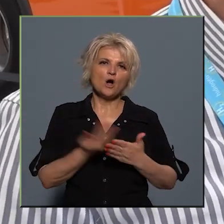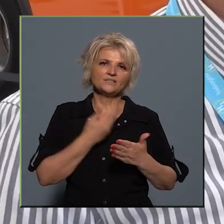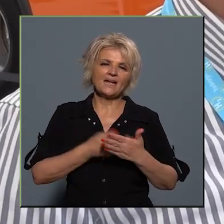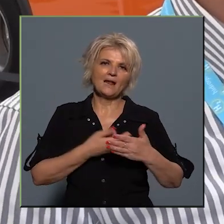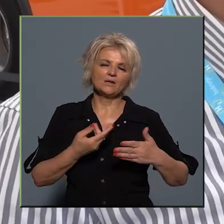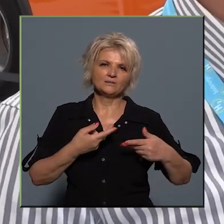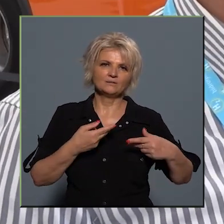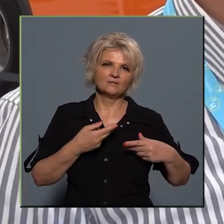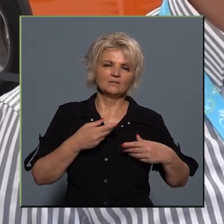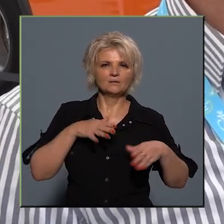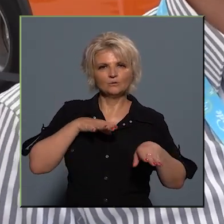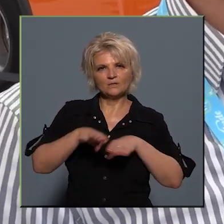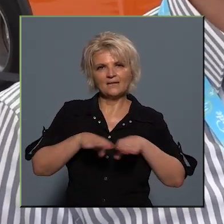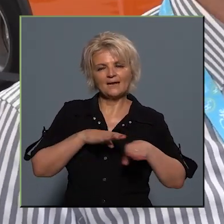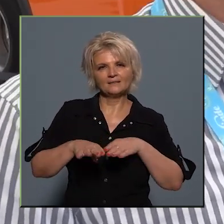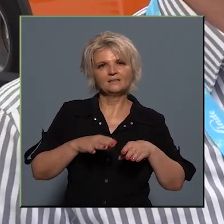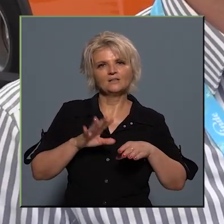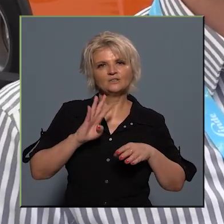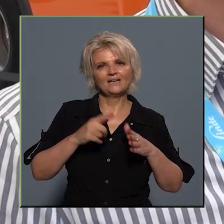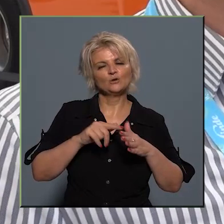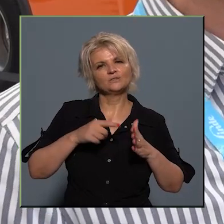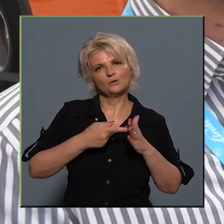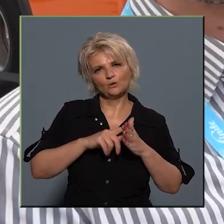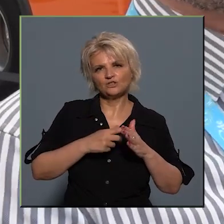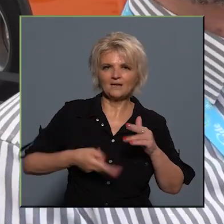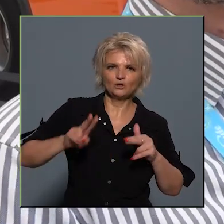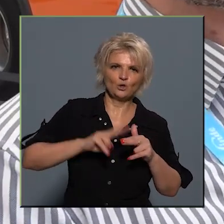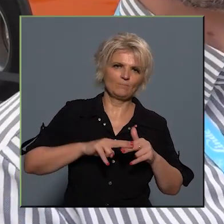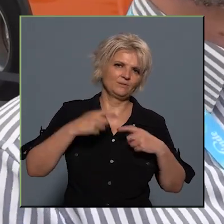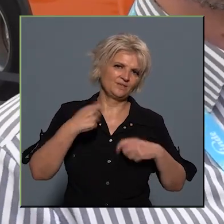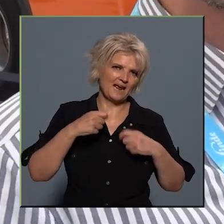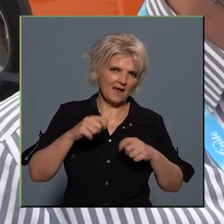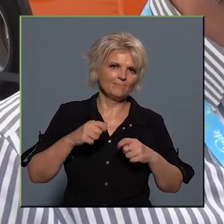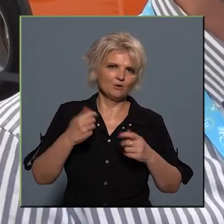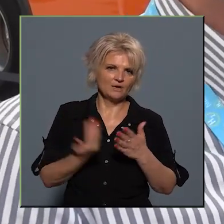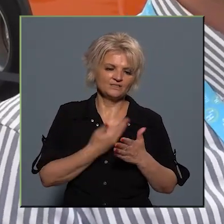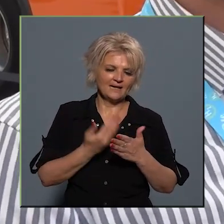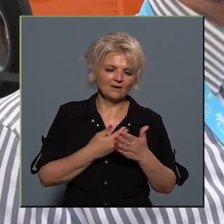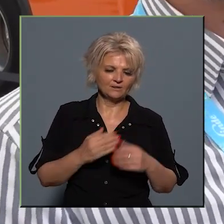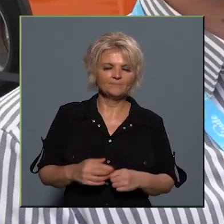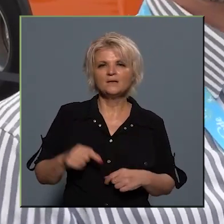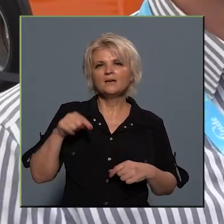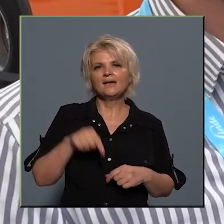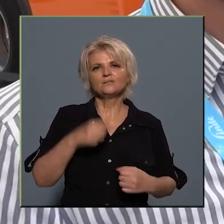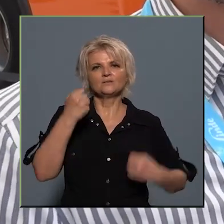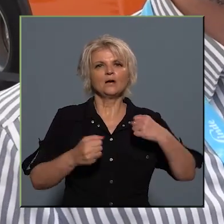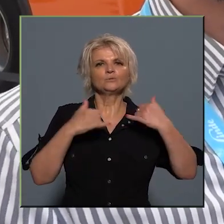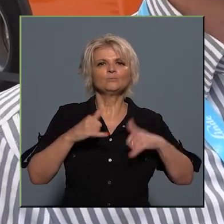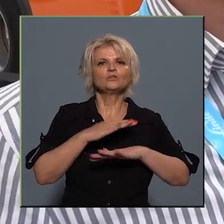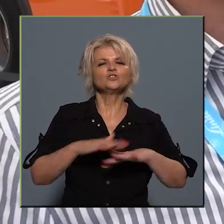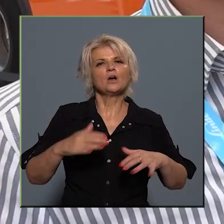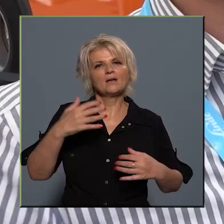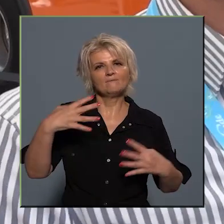2-szer, 3-szor, 4-szerese a gázolajos alternatívának, úgyhogy ez az oka annak, hogy ez az autó itt csak vendégeskedik. Egyébként Svájcban